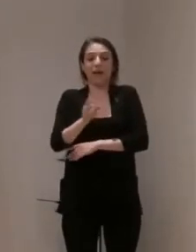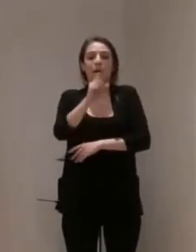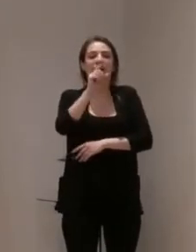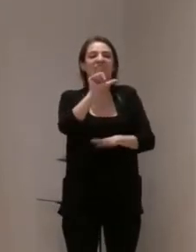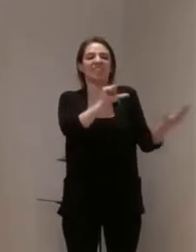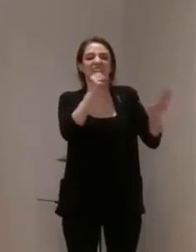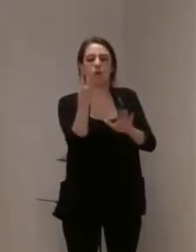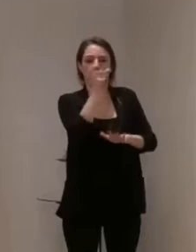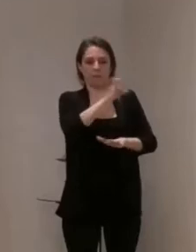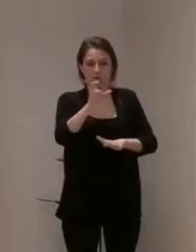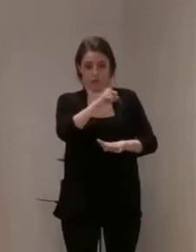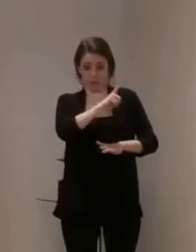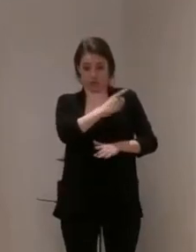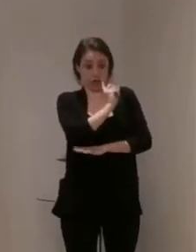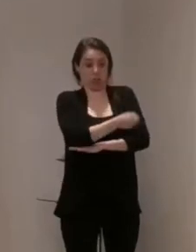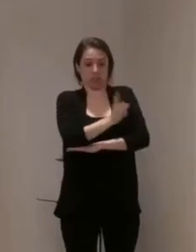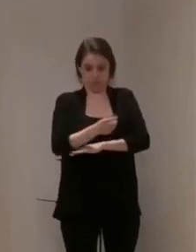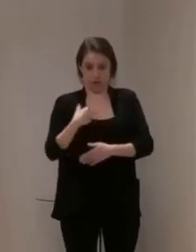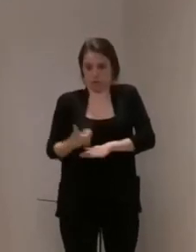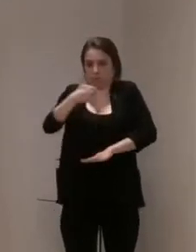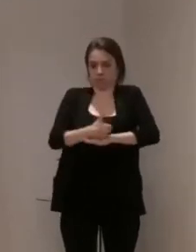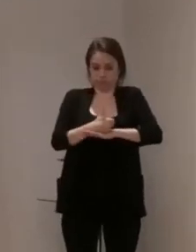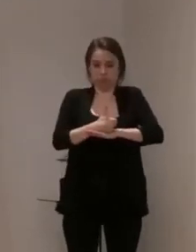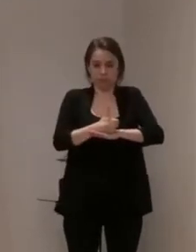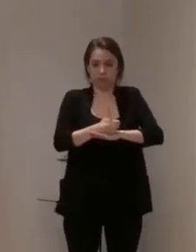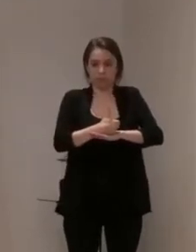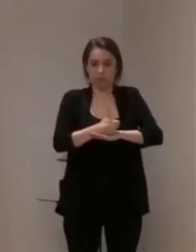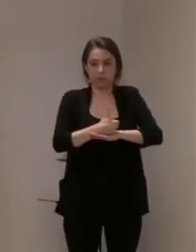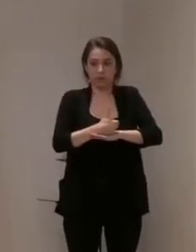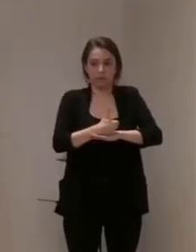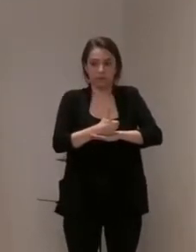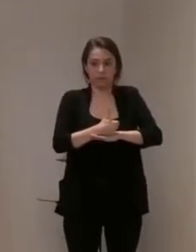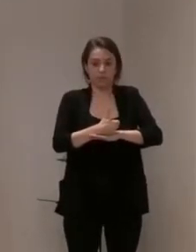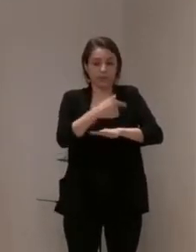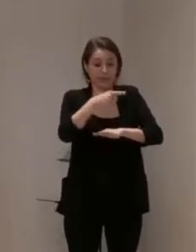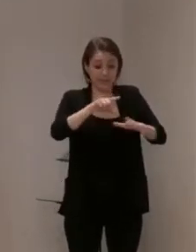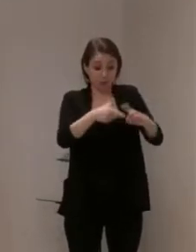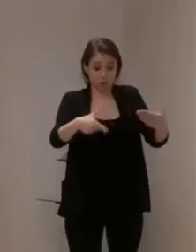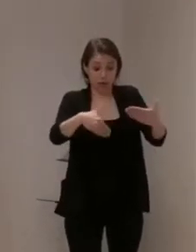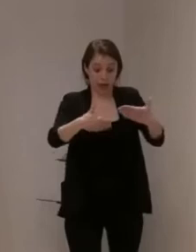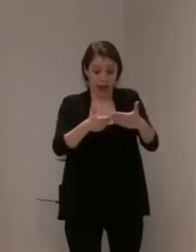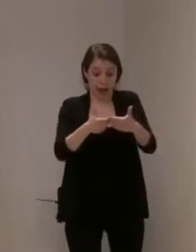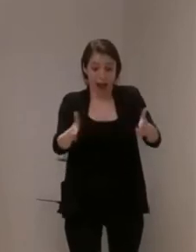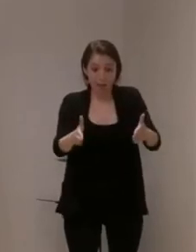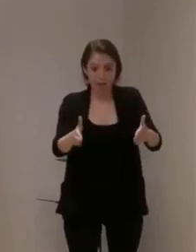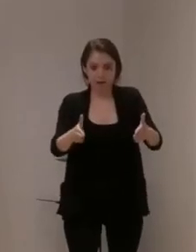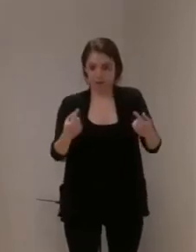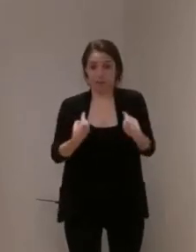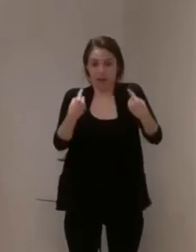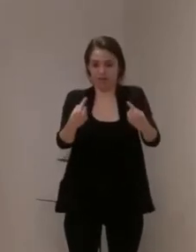agents i es van estrenar el 63 amb la vinguda de Franco a Barcelona.